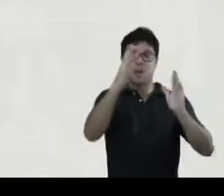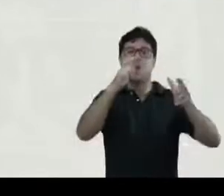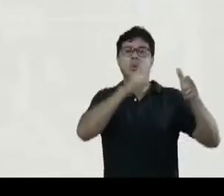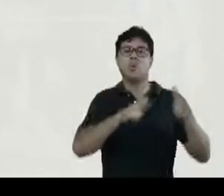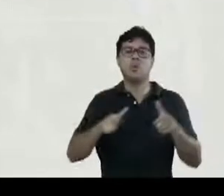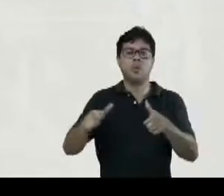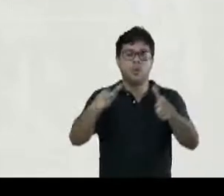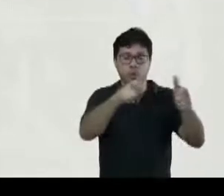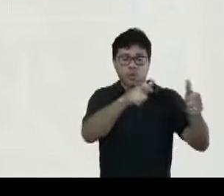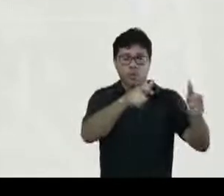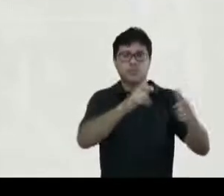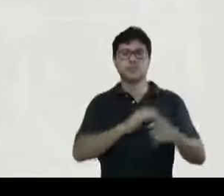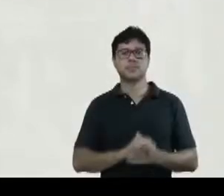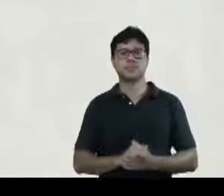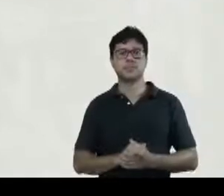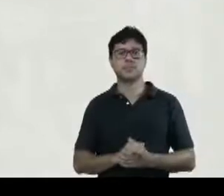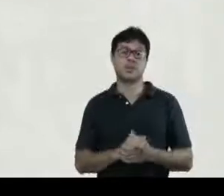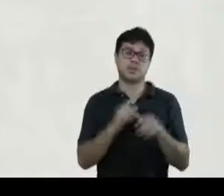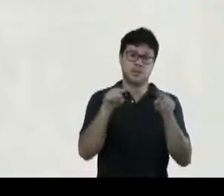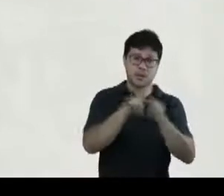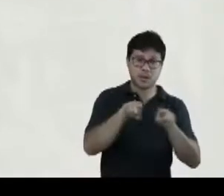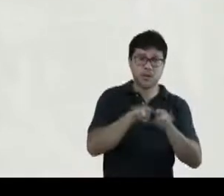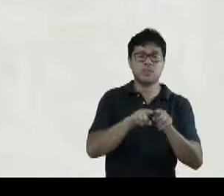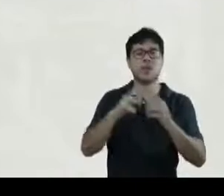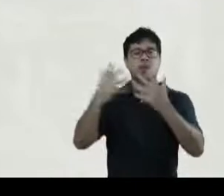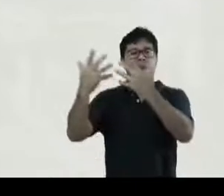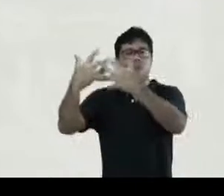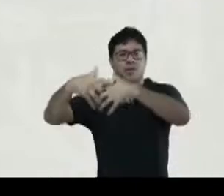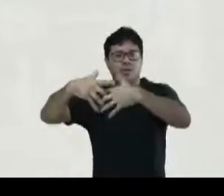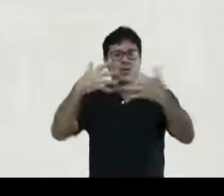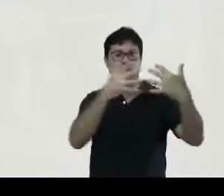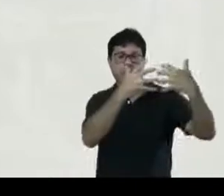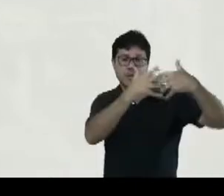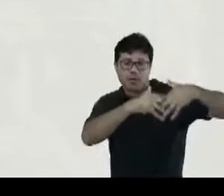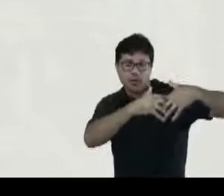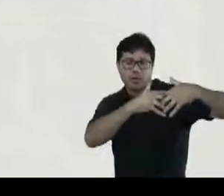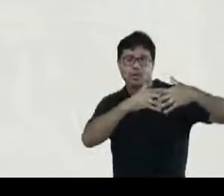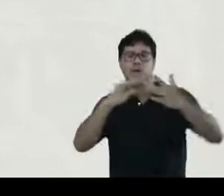mit großer Expertise betreuten digitalen